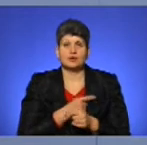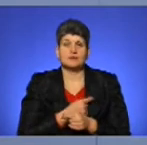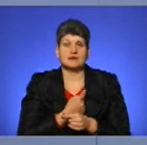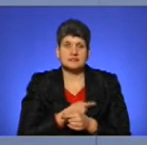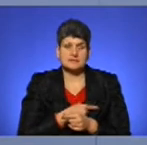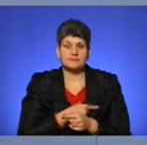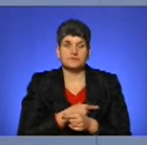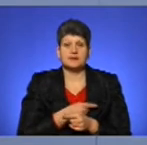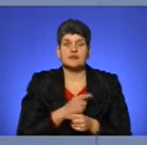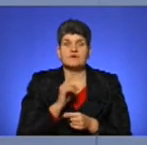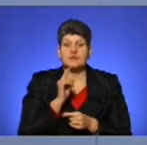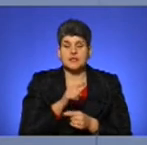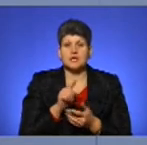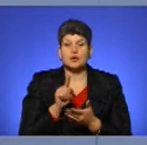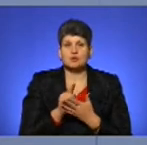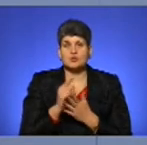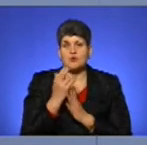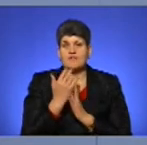їхній обов'язковий перелік